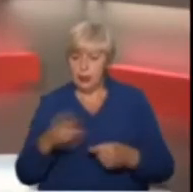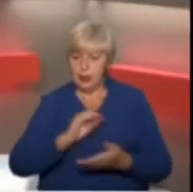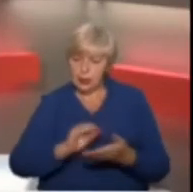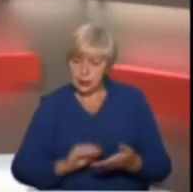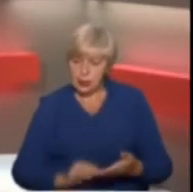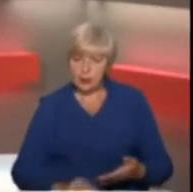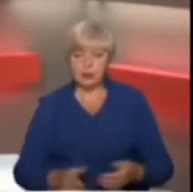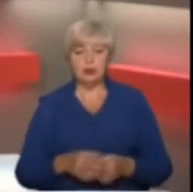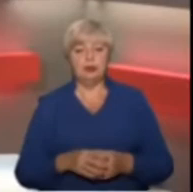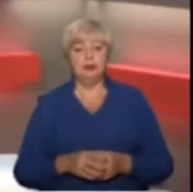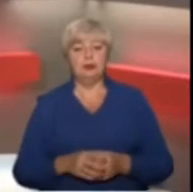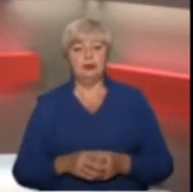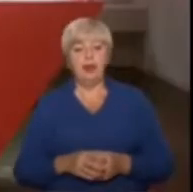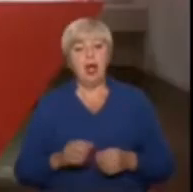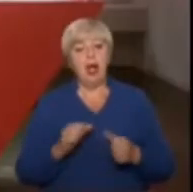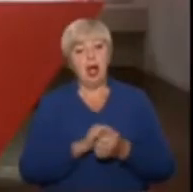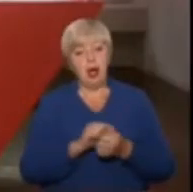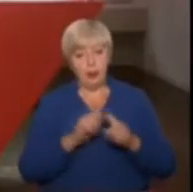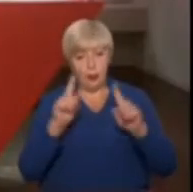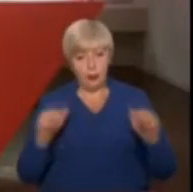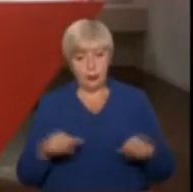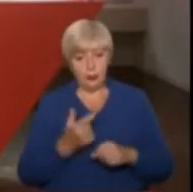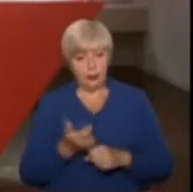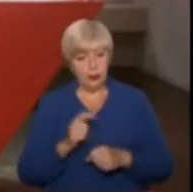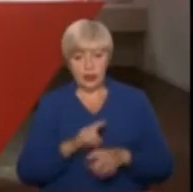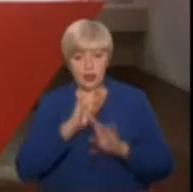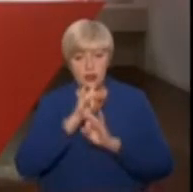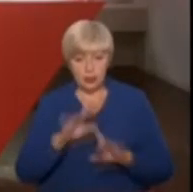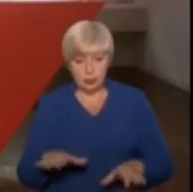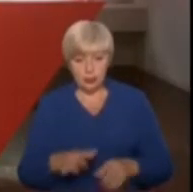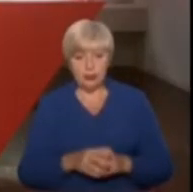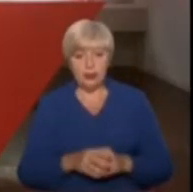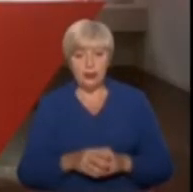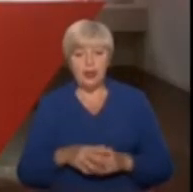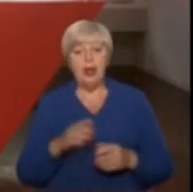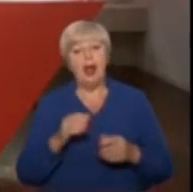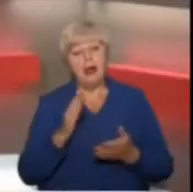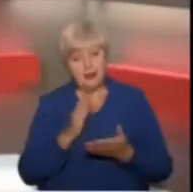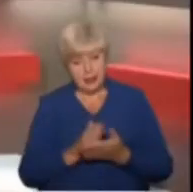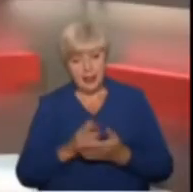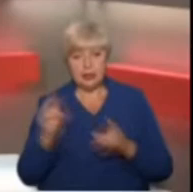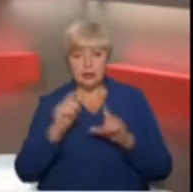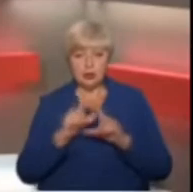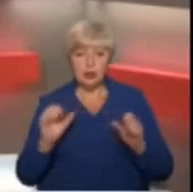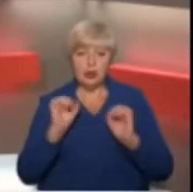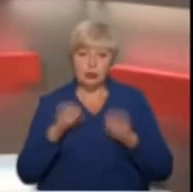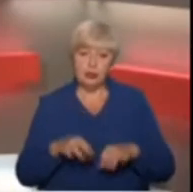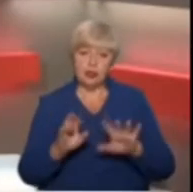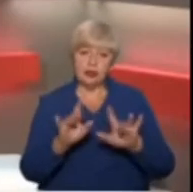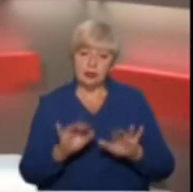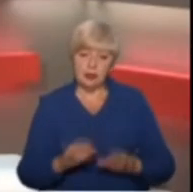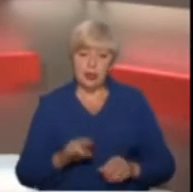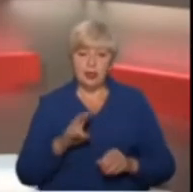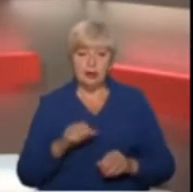заповню паперову краще. А паперових носіїв більше не буде? А паперові носії в школі є, але можна роздрукувати на чорно-білому